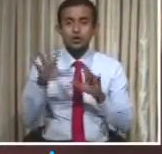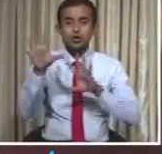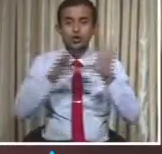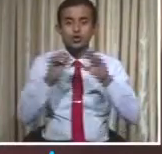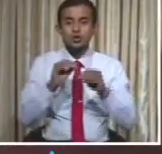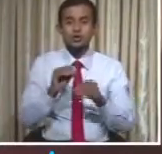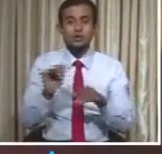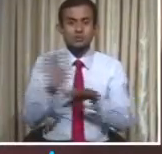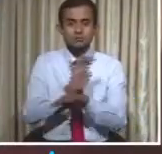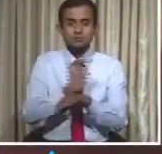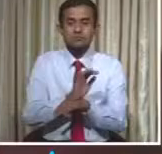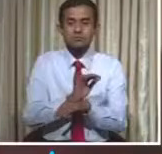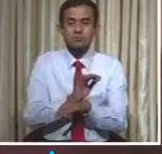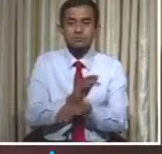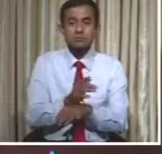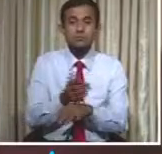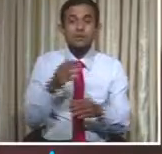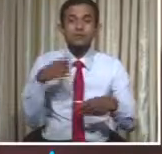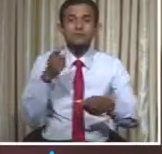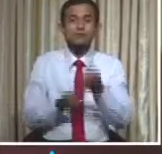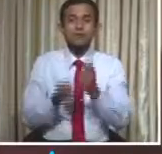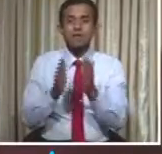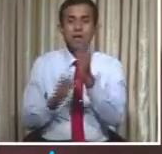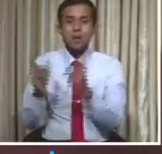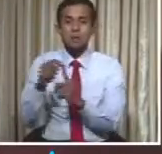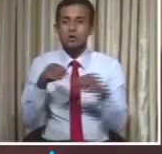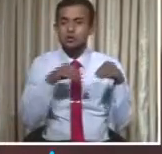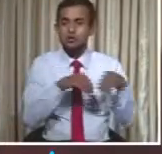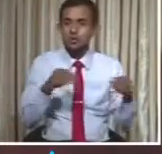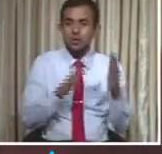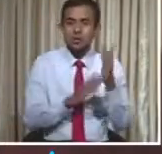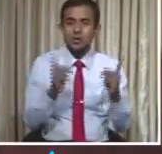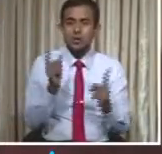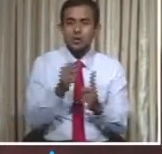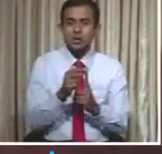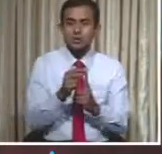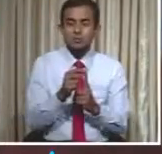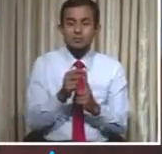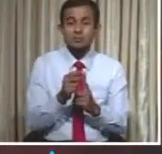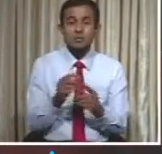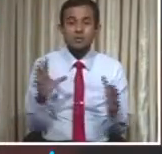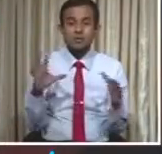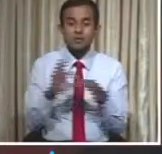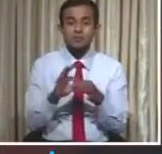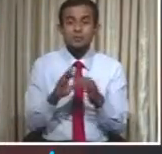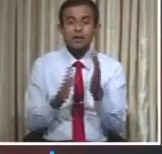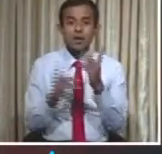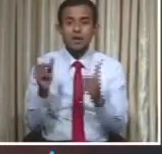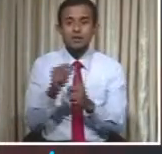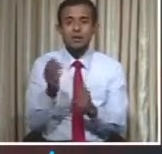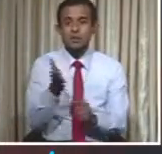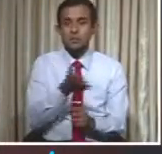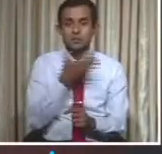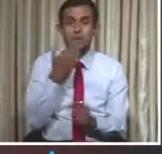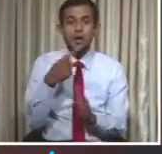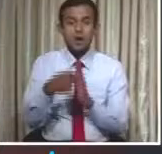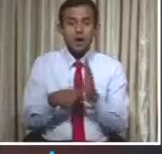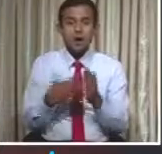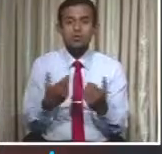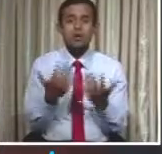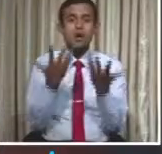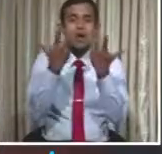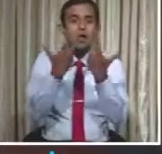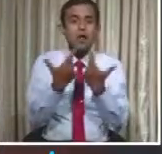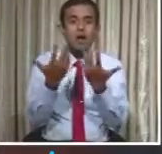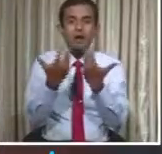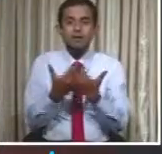ඒක පරිගණකගත කරගන්න. ඒතොර වෙළඳ අමාත්‍යාංශයටයි කෘෂිකර්ම අමාත්‍යාංශයටයි ඒහා බඳුණු අනිකුත් අමාත්‍යාංශවලට පුළුවන් රටට අවශ්‍ය ප්‍රමාණ